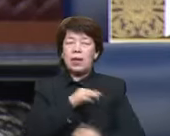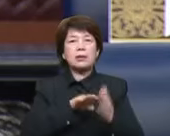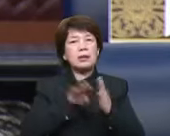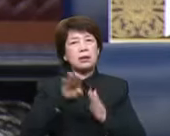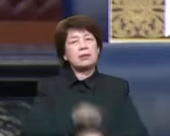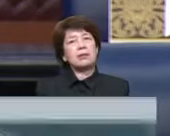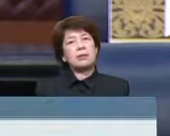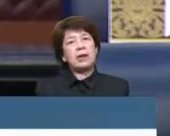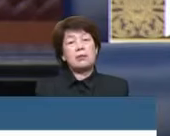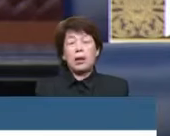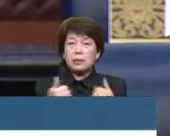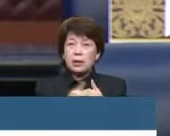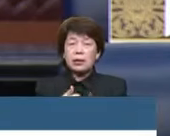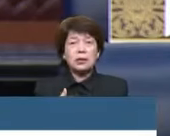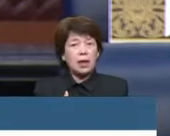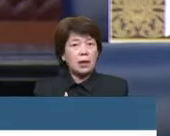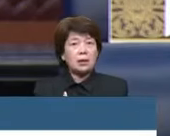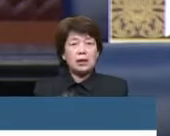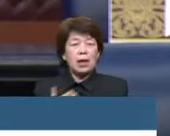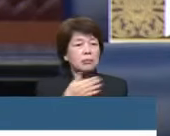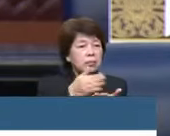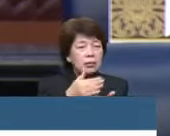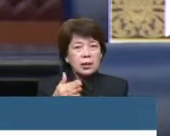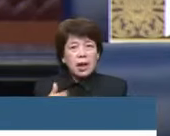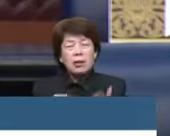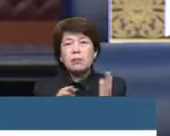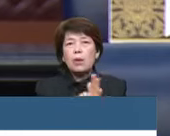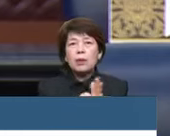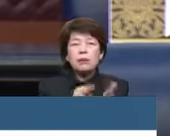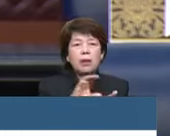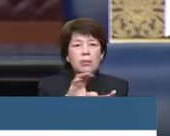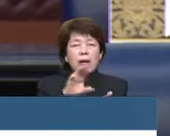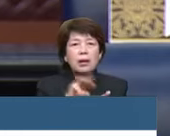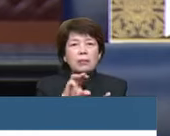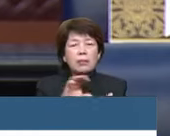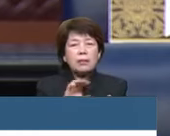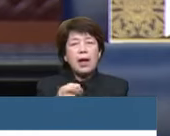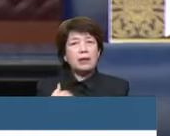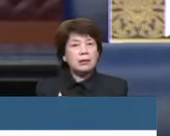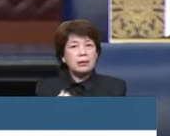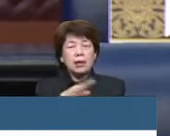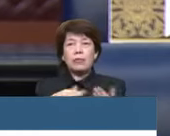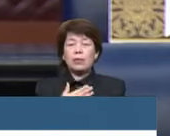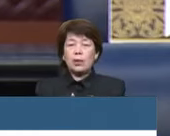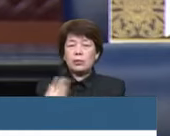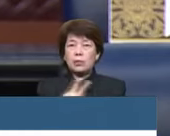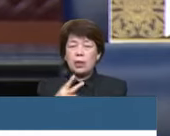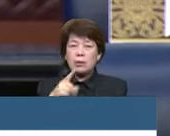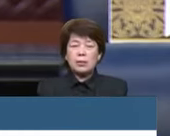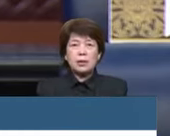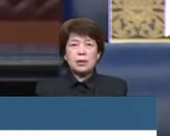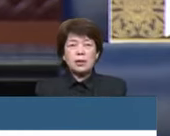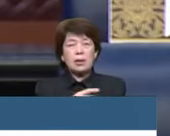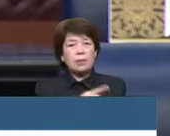menyedari risiko dan ganjaran pelaburan dalam modal troka dan equity persendirian, kedua-dua pihak berpendapat bahawa pelaburan